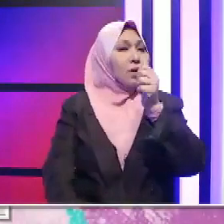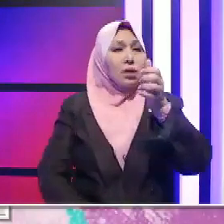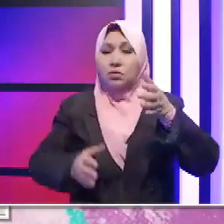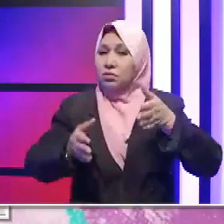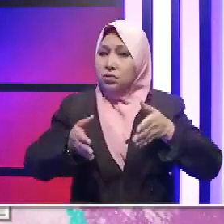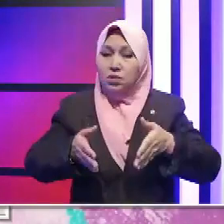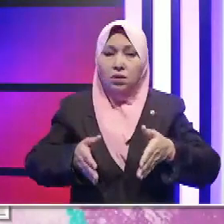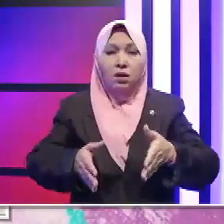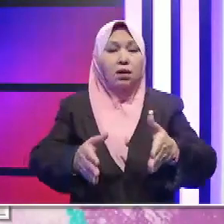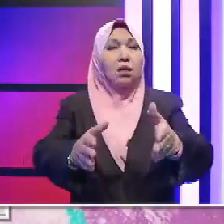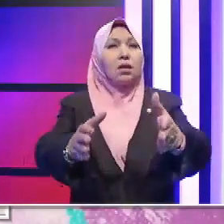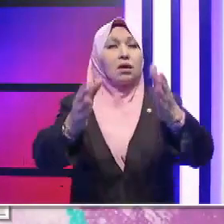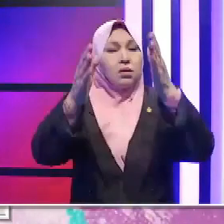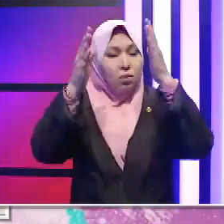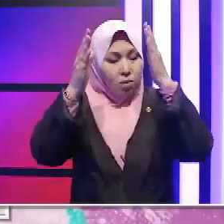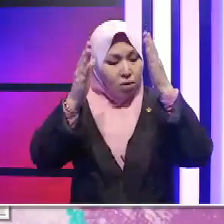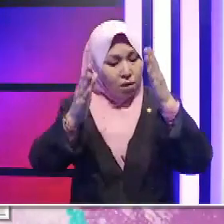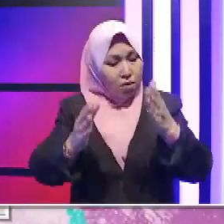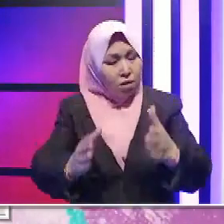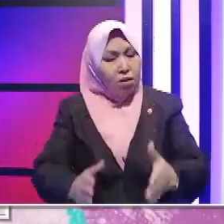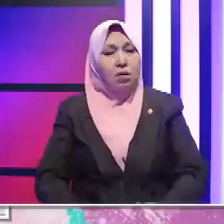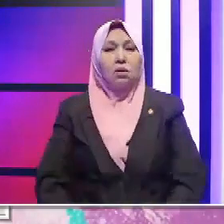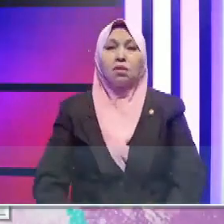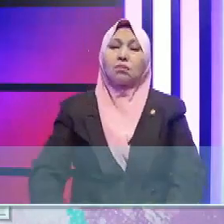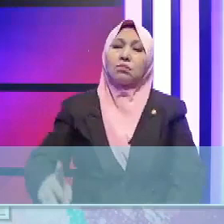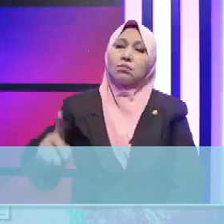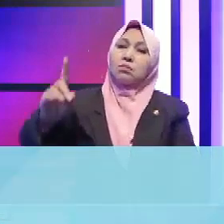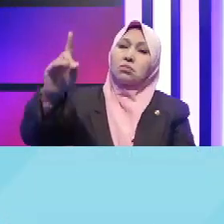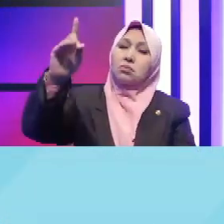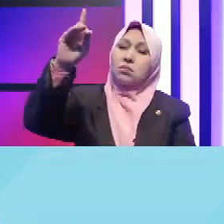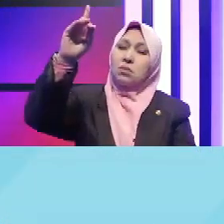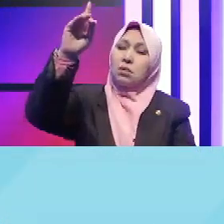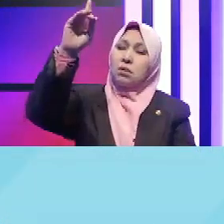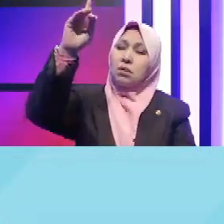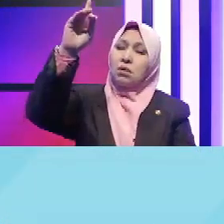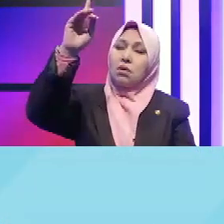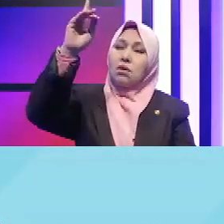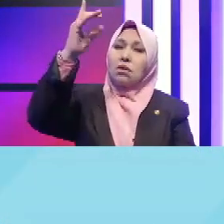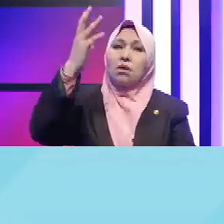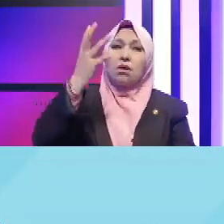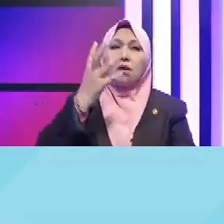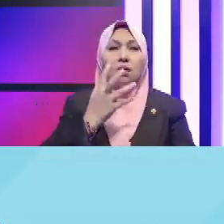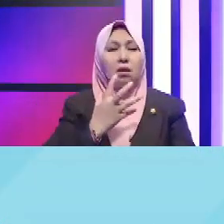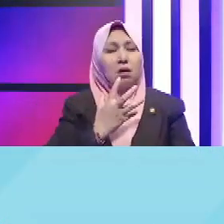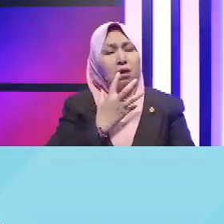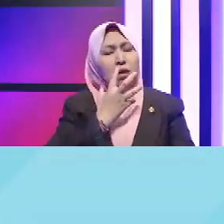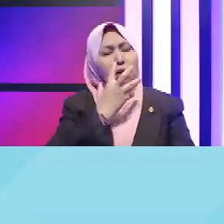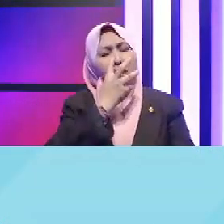mau bugil alaihim walau mau